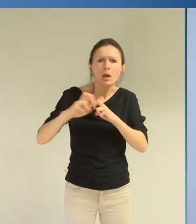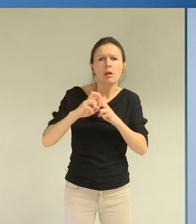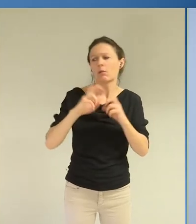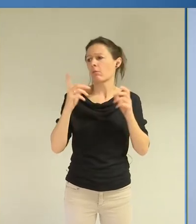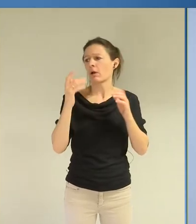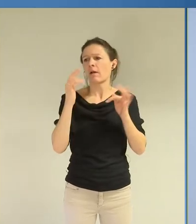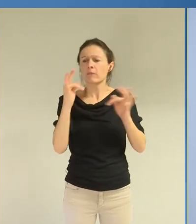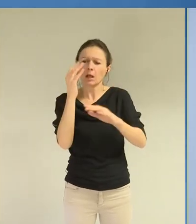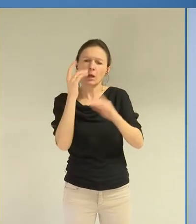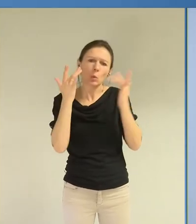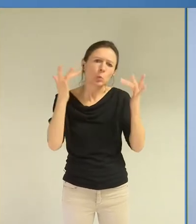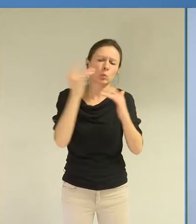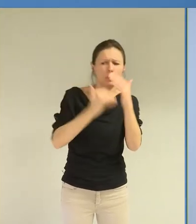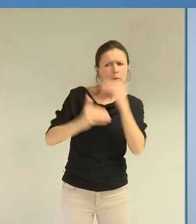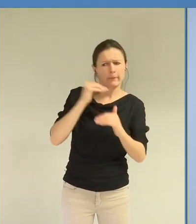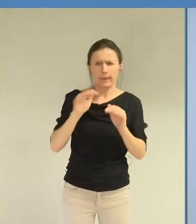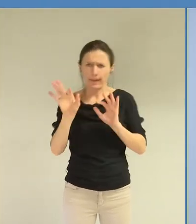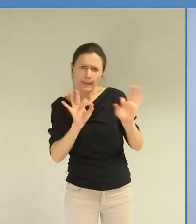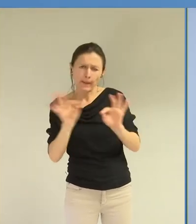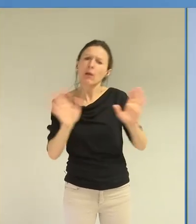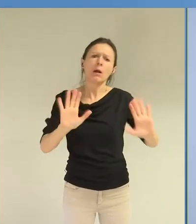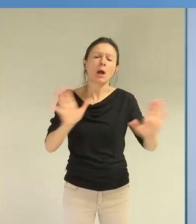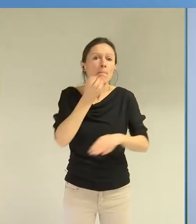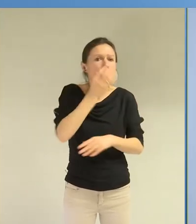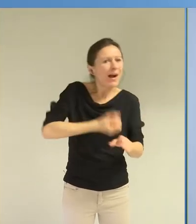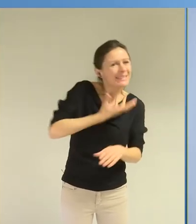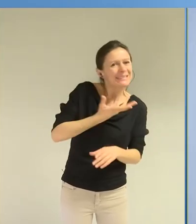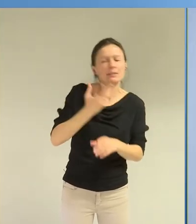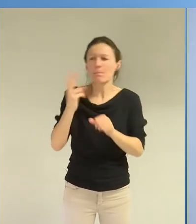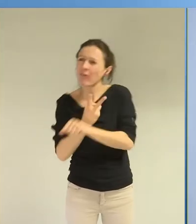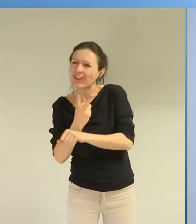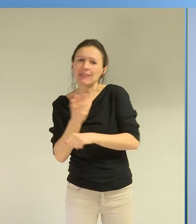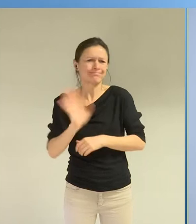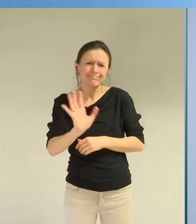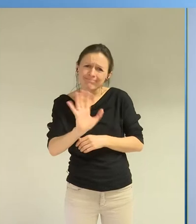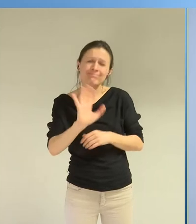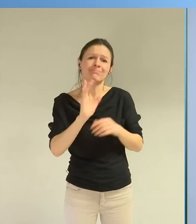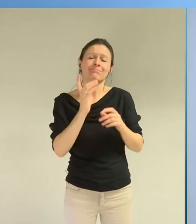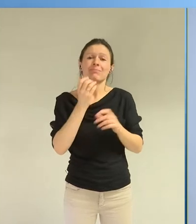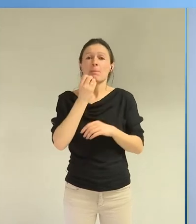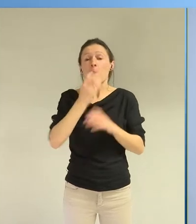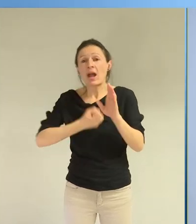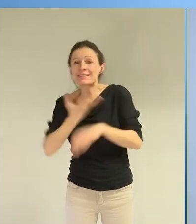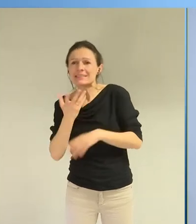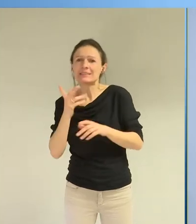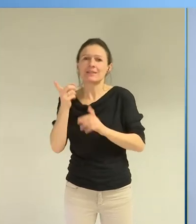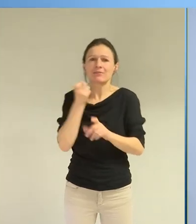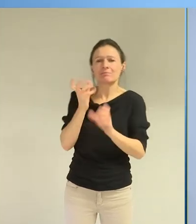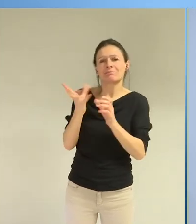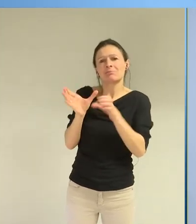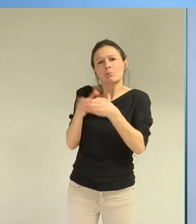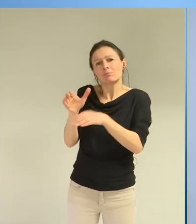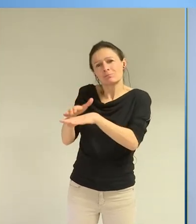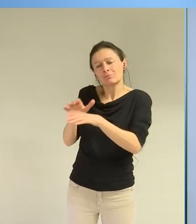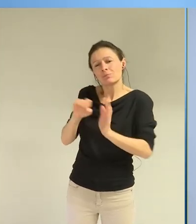entre les bons artistes et les mauvais artistes les bons articles de gauche et les mauvais artistes de droite ou que sais-je il n'y a que